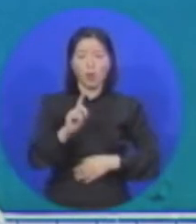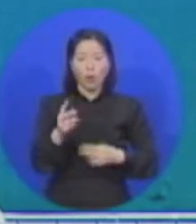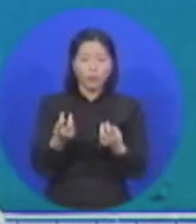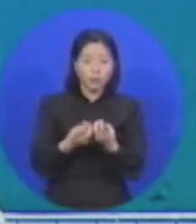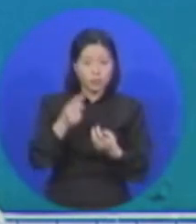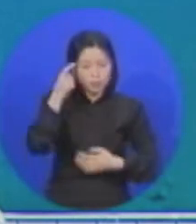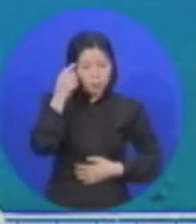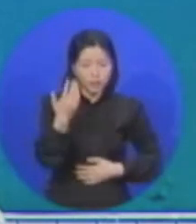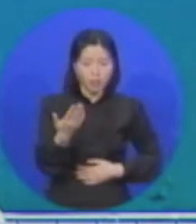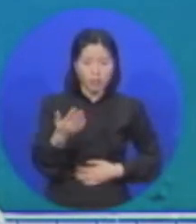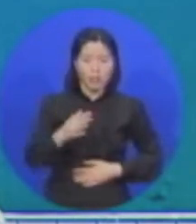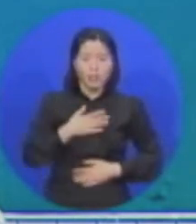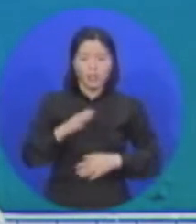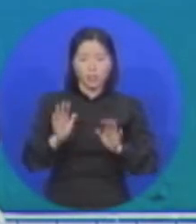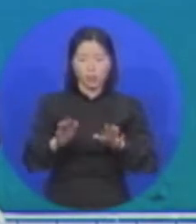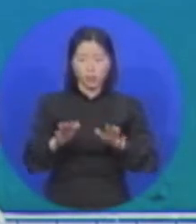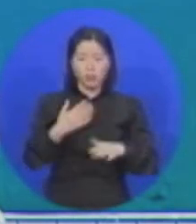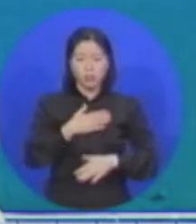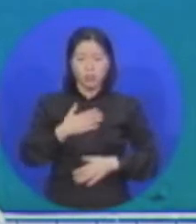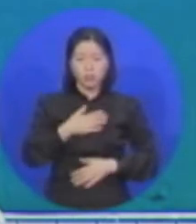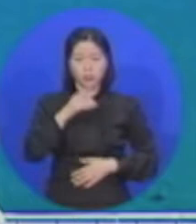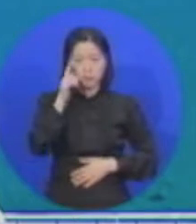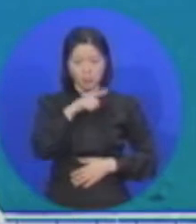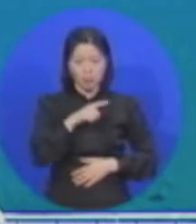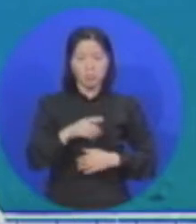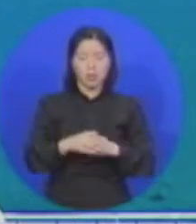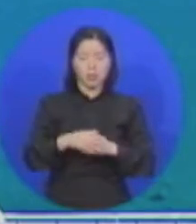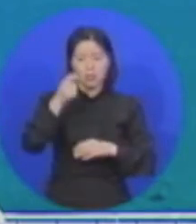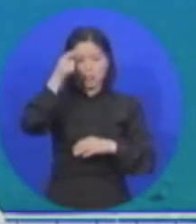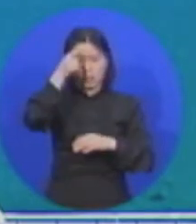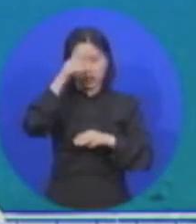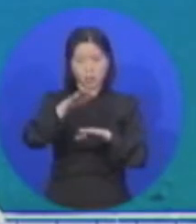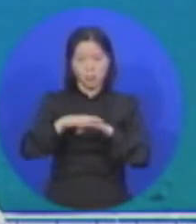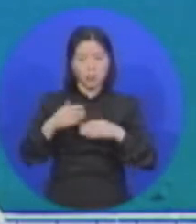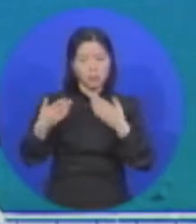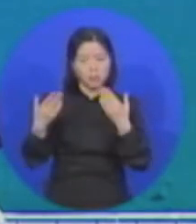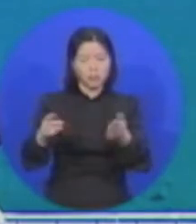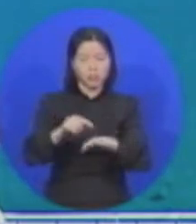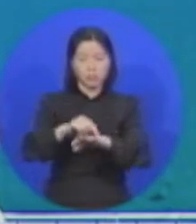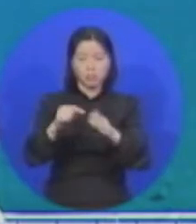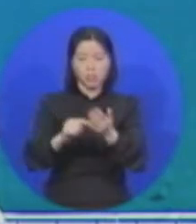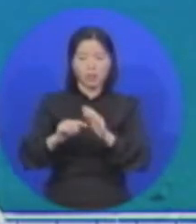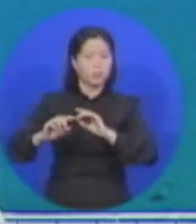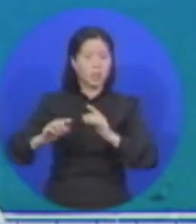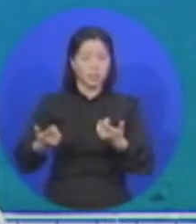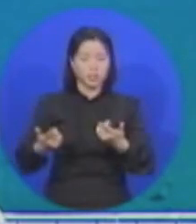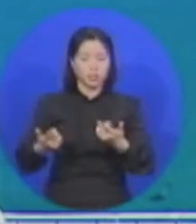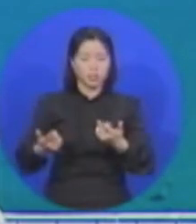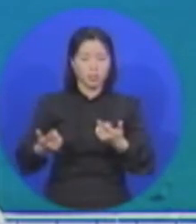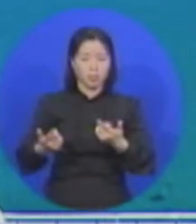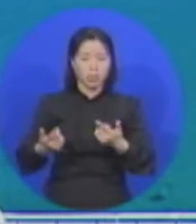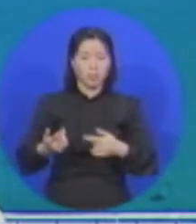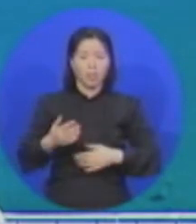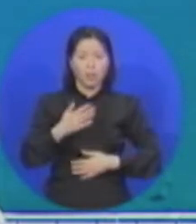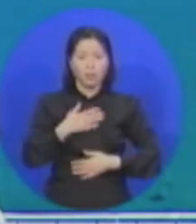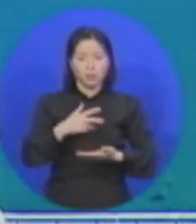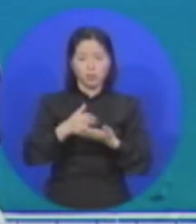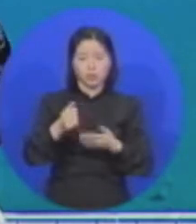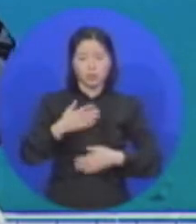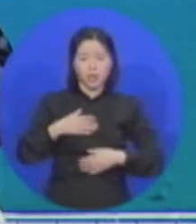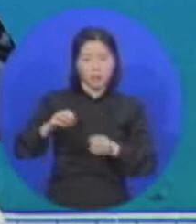기분은 좀 나빠요 0 예배드릴 마음이 아니에요 주님은 나를 버리셨나이까 쉽지만